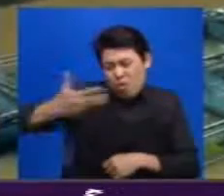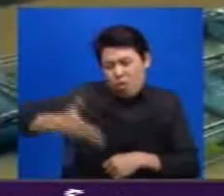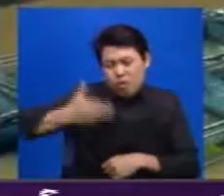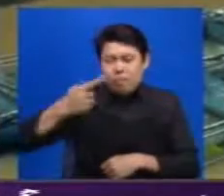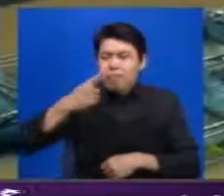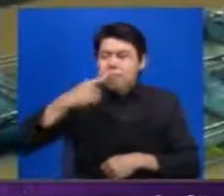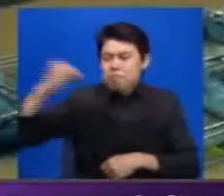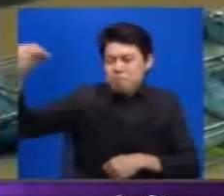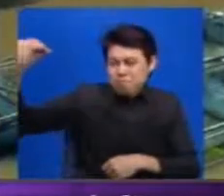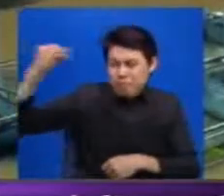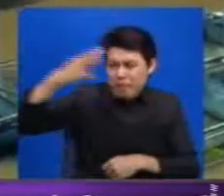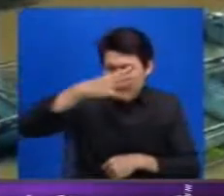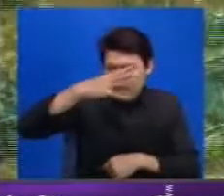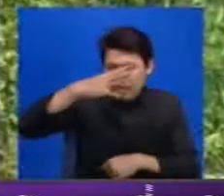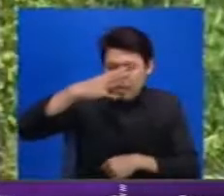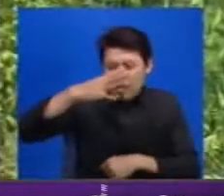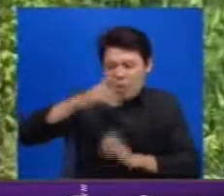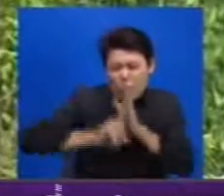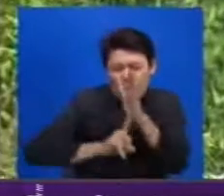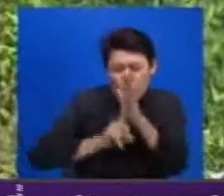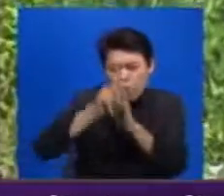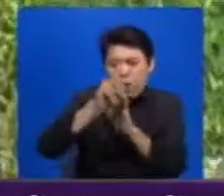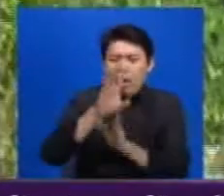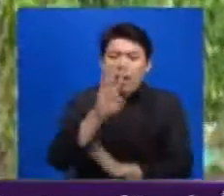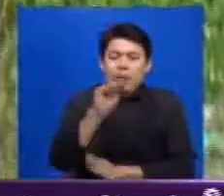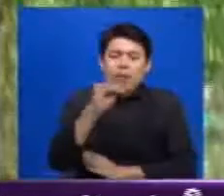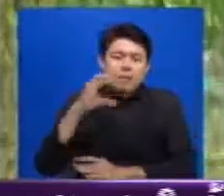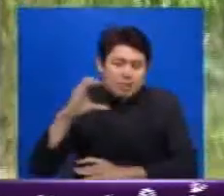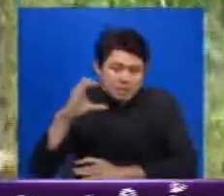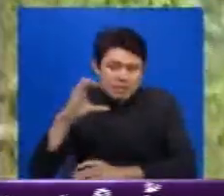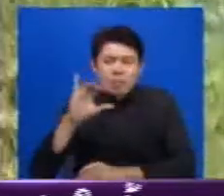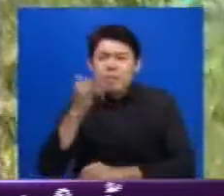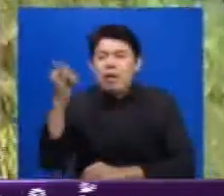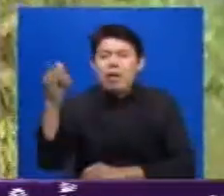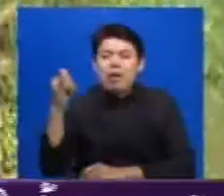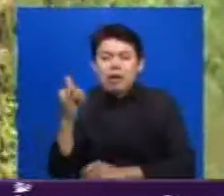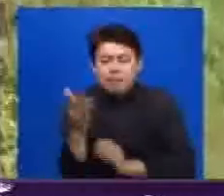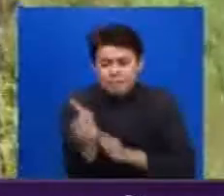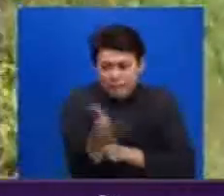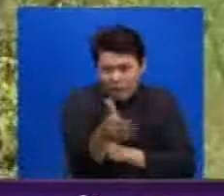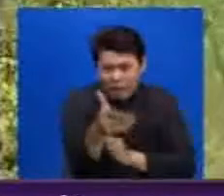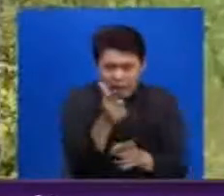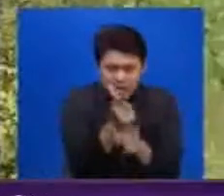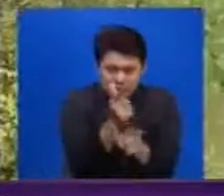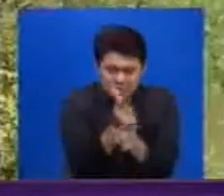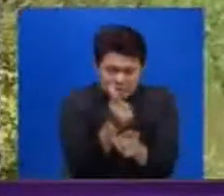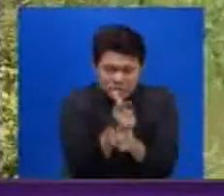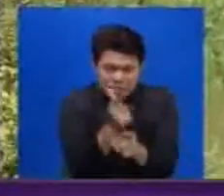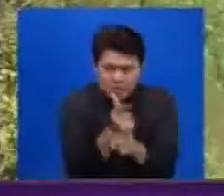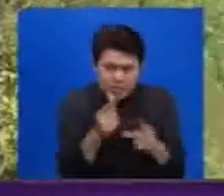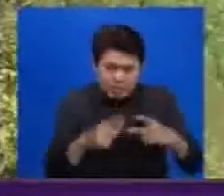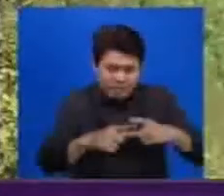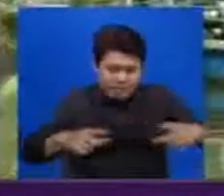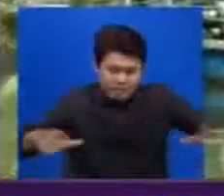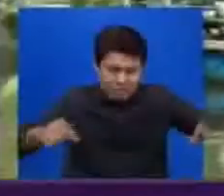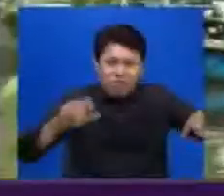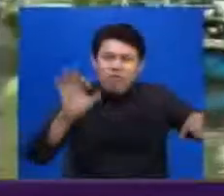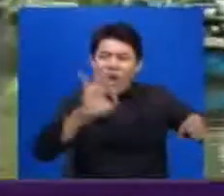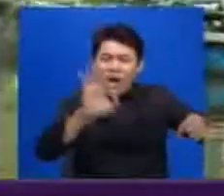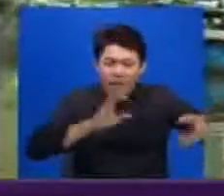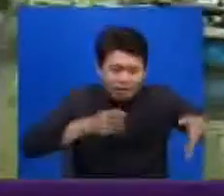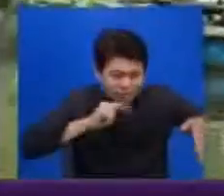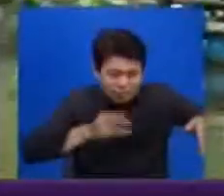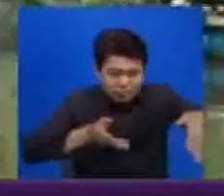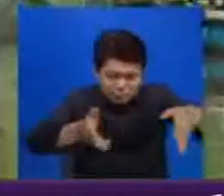จัดในจังหวัดนครพนมบางวันนั้นอุณหภูมิสูงถึง 40องศาเซลเซียสส่งผลกระทบต่อเกษตรกรที่เลี้ยงปลากระชังในลำน้ำ